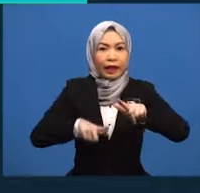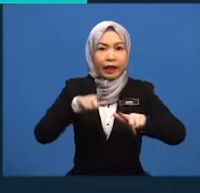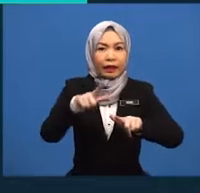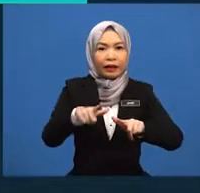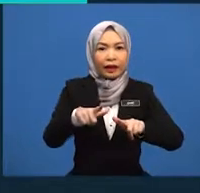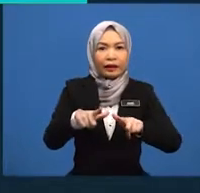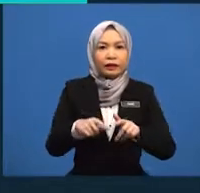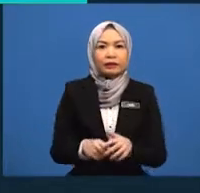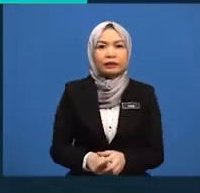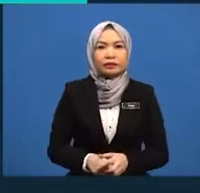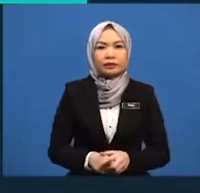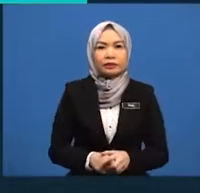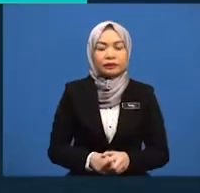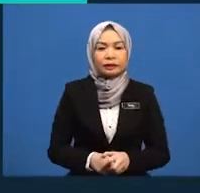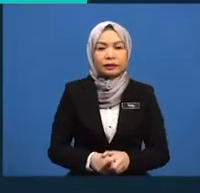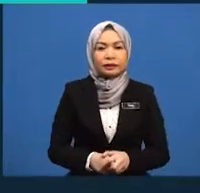demi langkah.